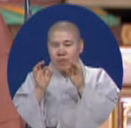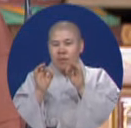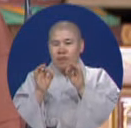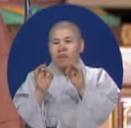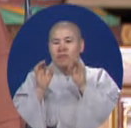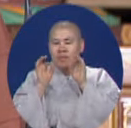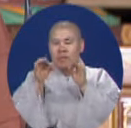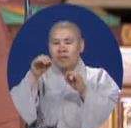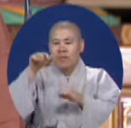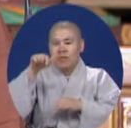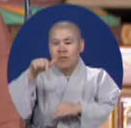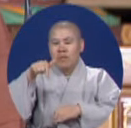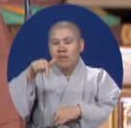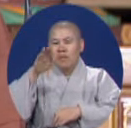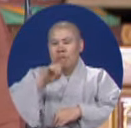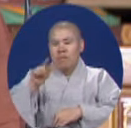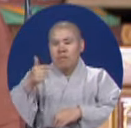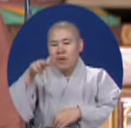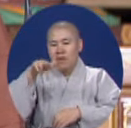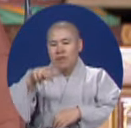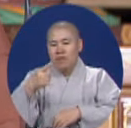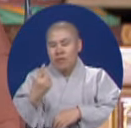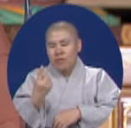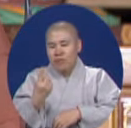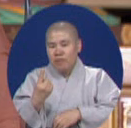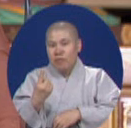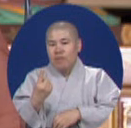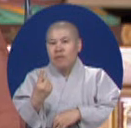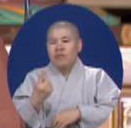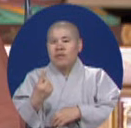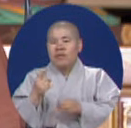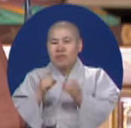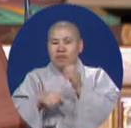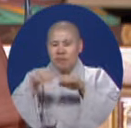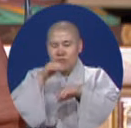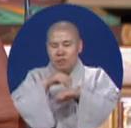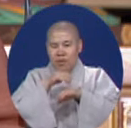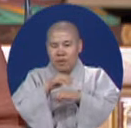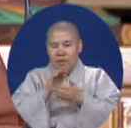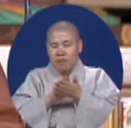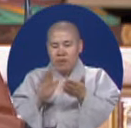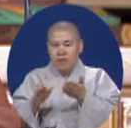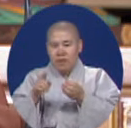또 반조라고 합니다. 해광반조예요. 그게 수행이에요. 그래서 수행을 하려면